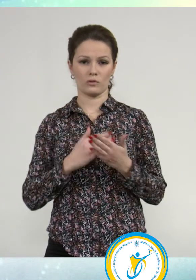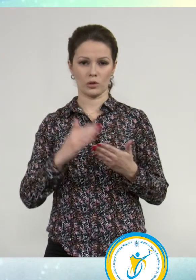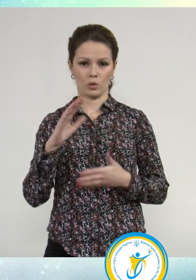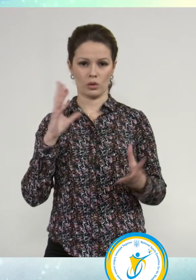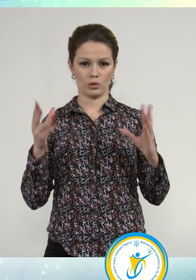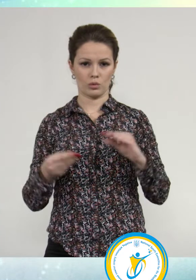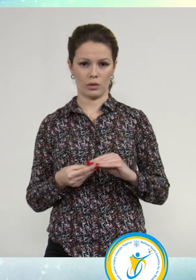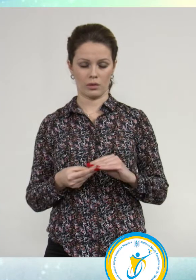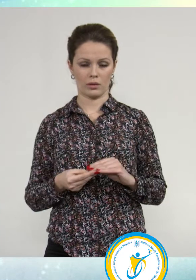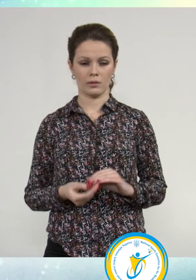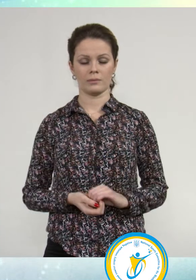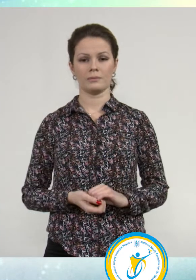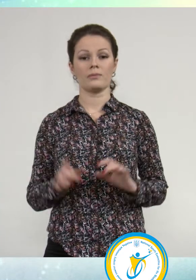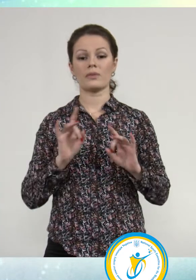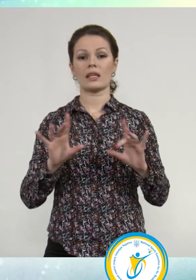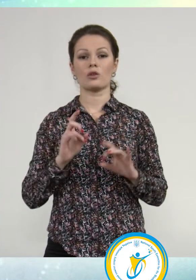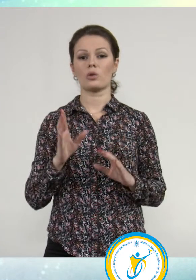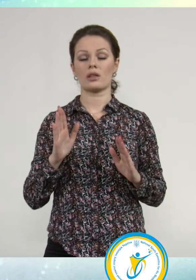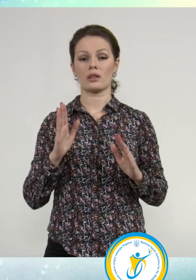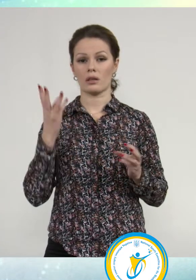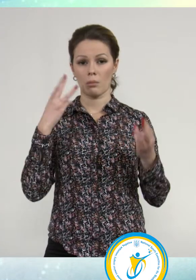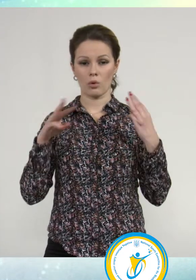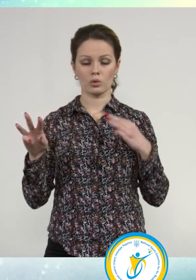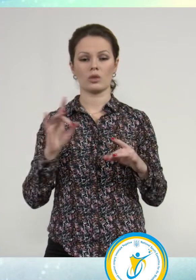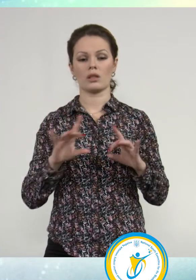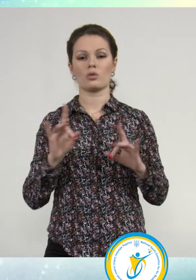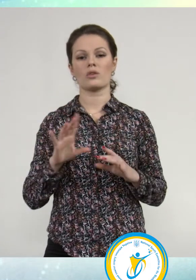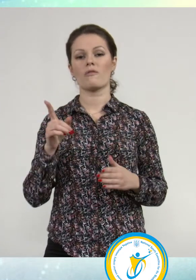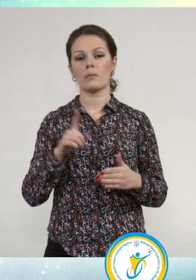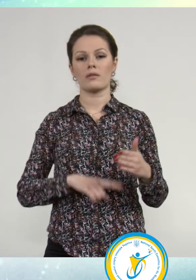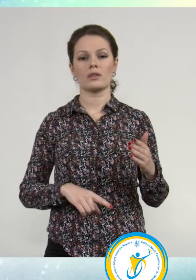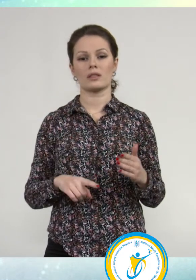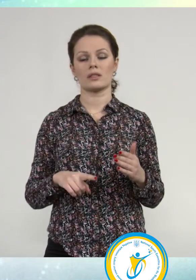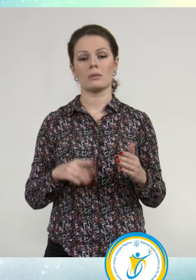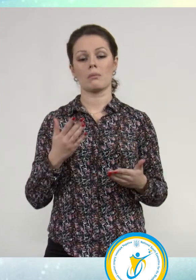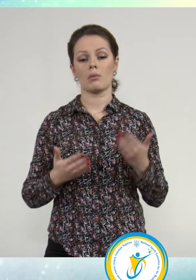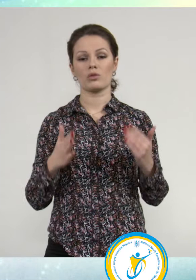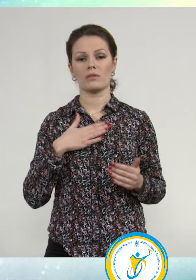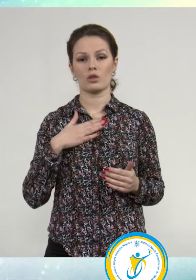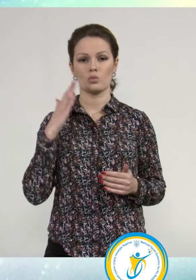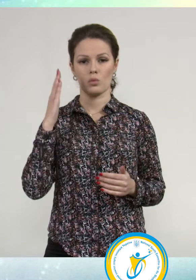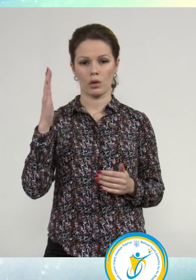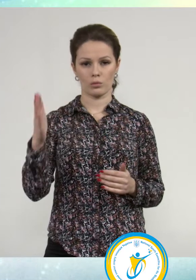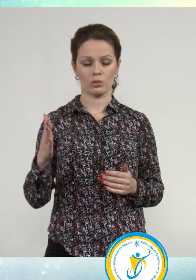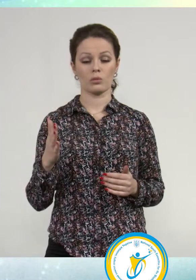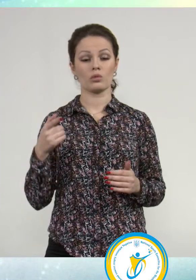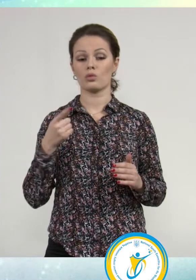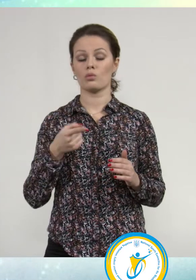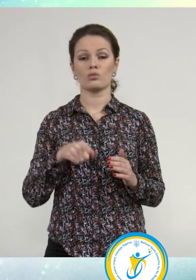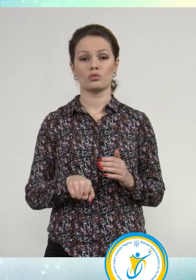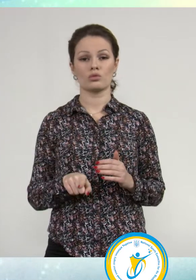результати. Диктують не тільки моду, і диктують впевненість, мабуть, в нашому майбутньому, тому